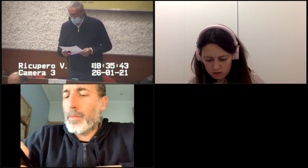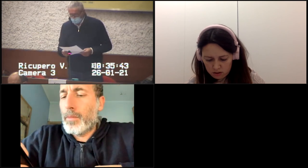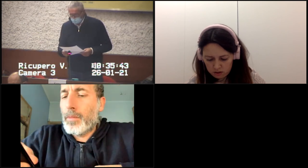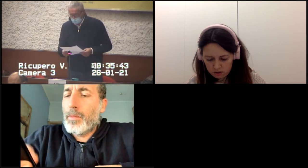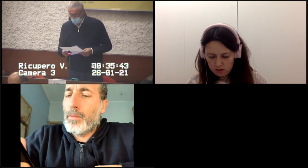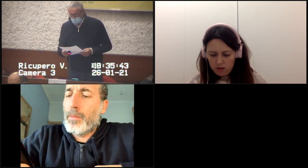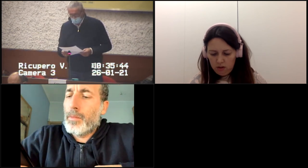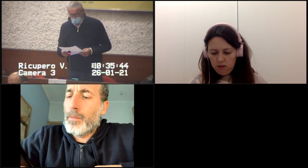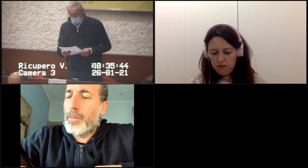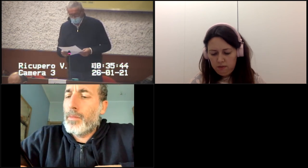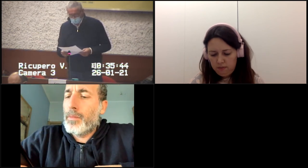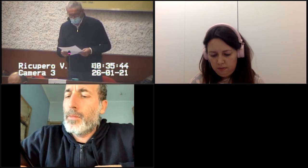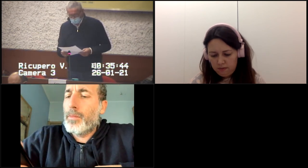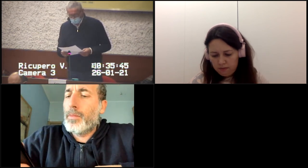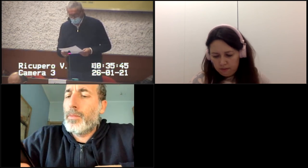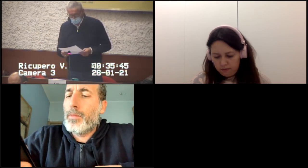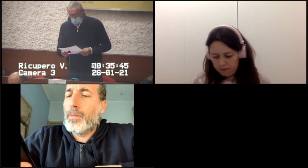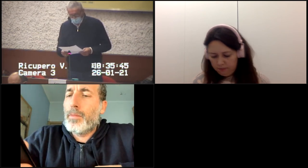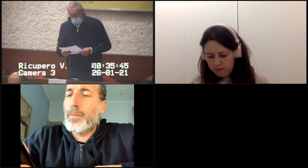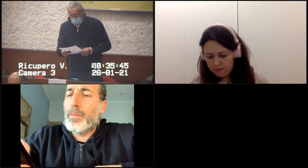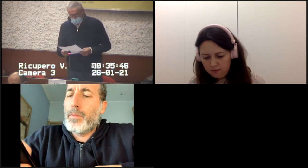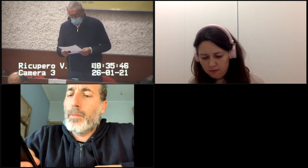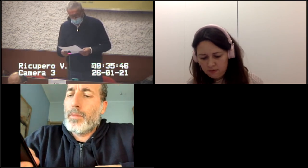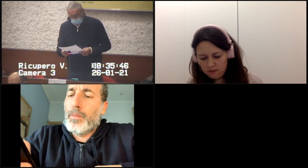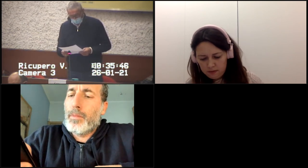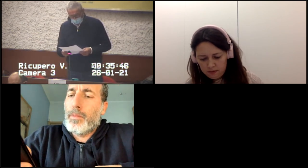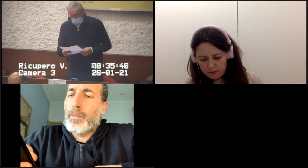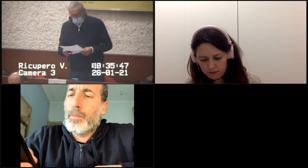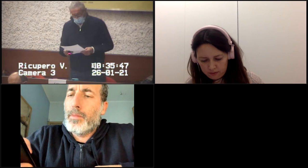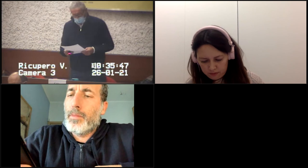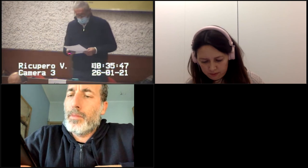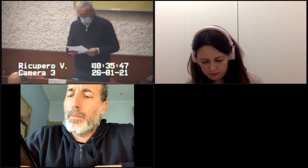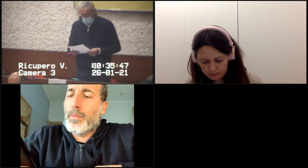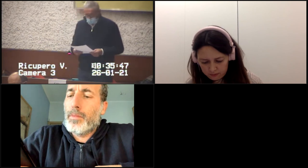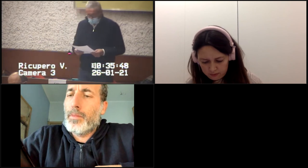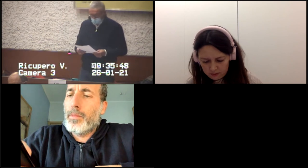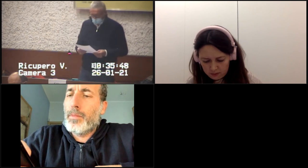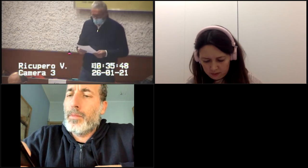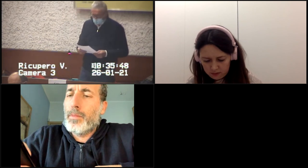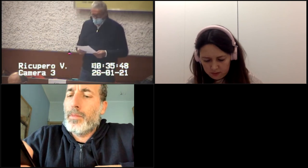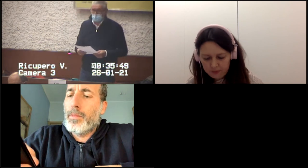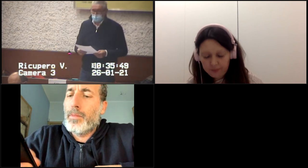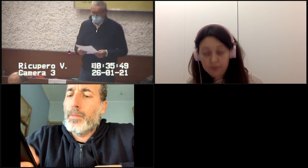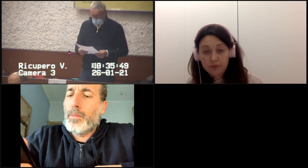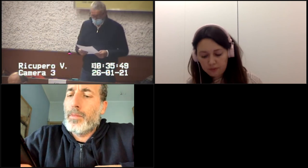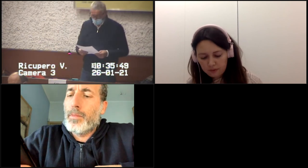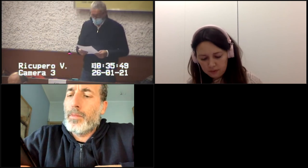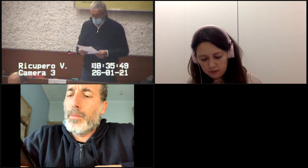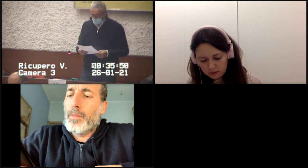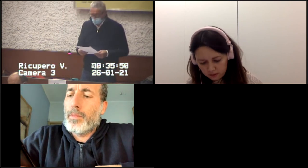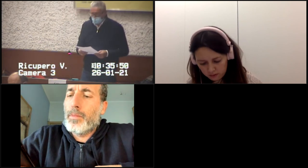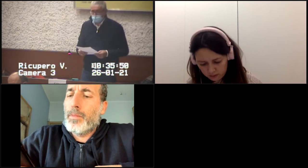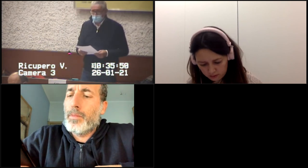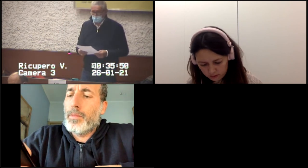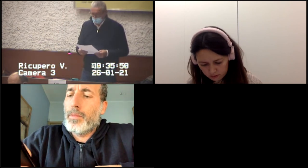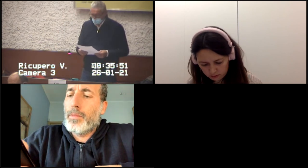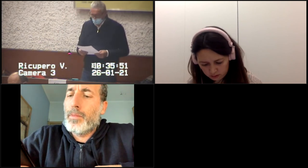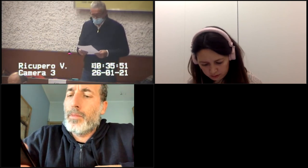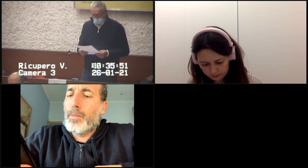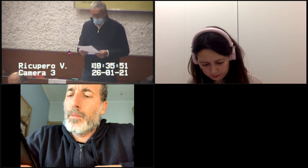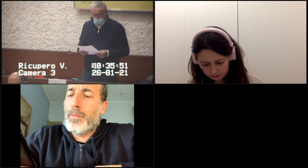sia tra i pazienti che tra i colleghi medici, considerato che dalla data della morte del dottor Trezzi sono trascorsi anni